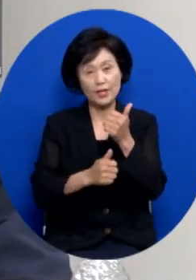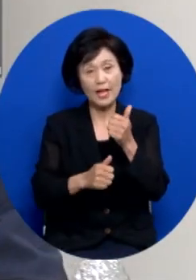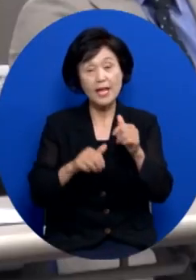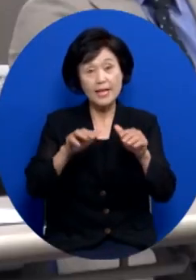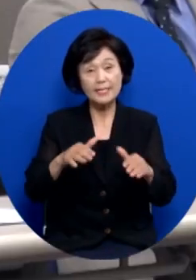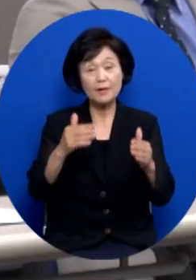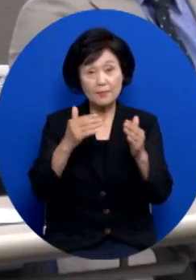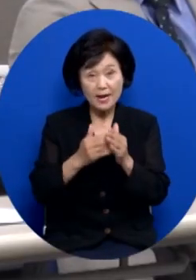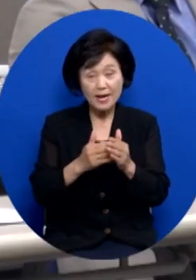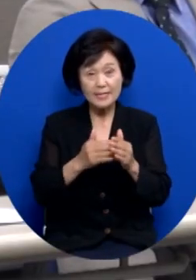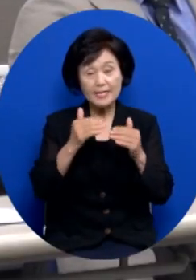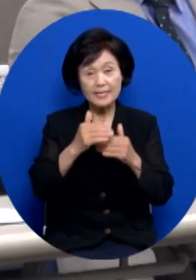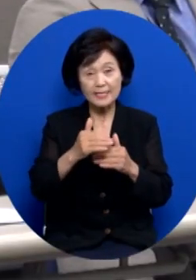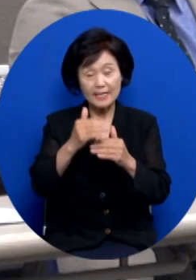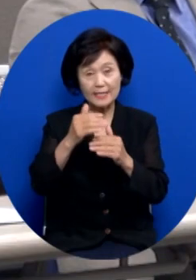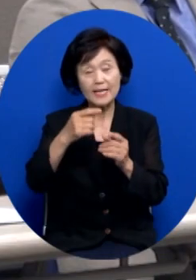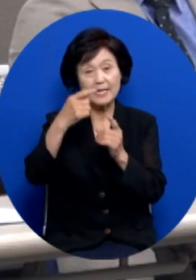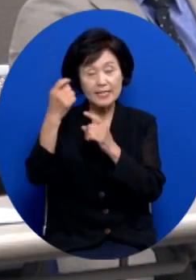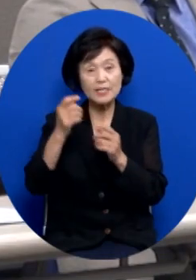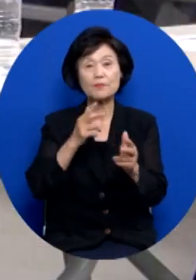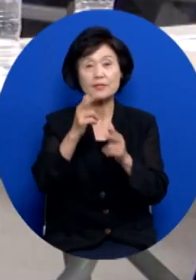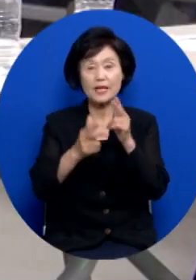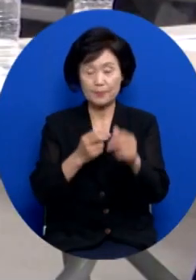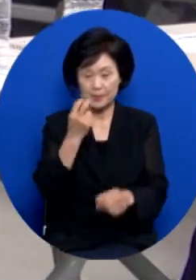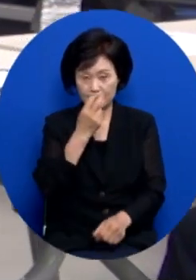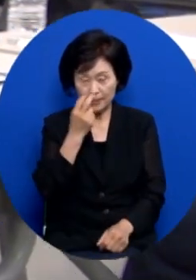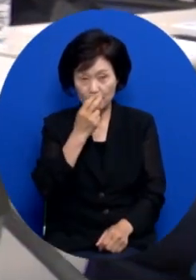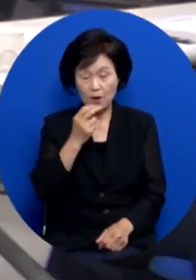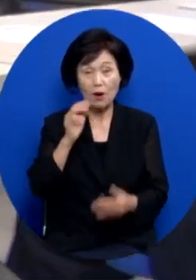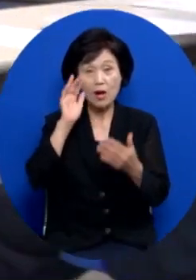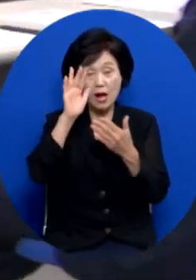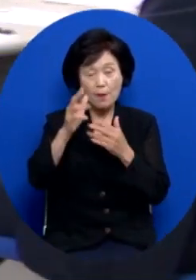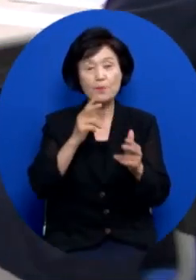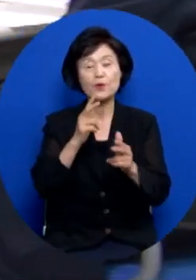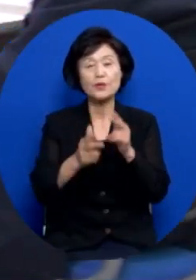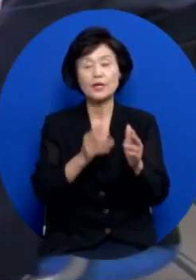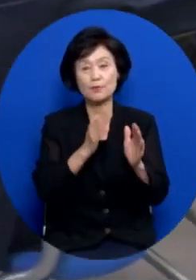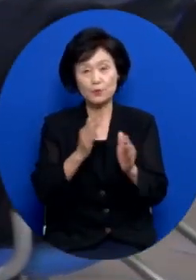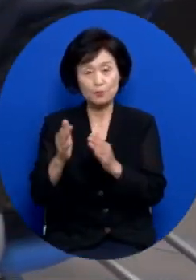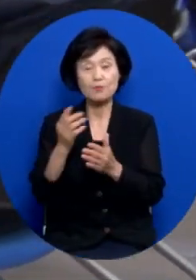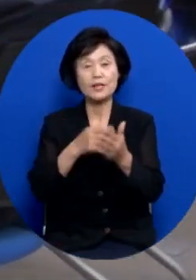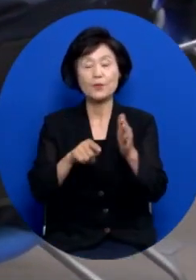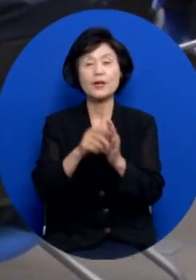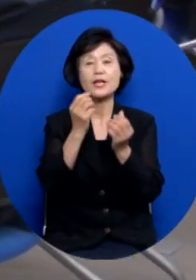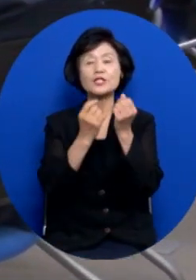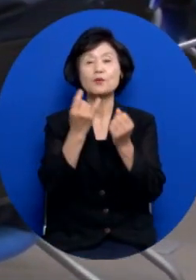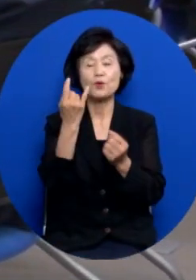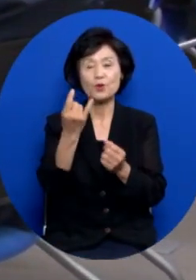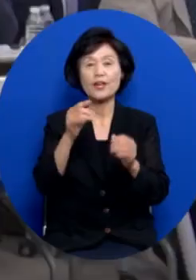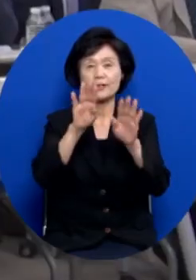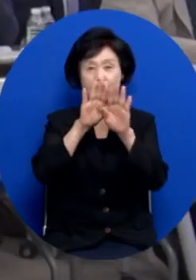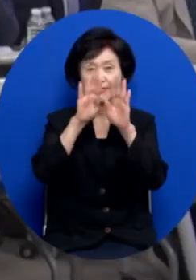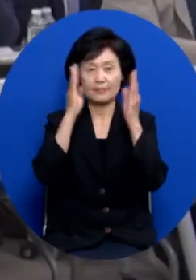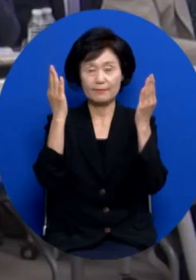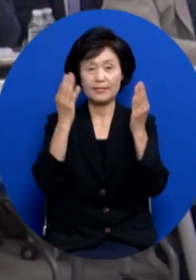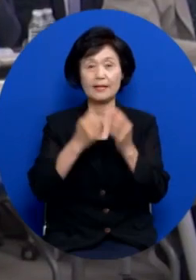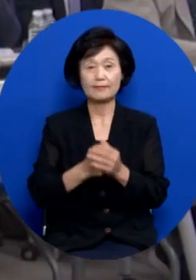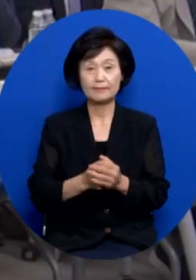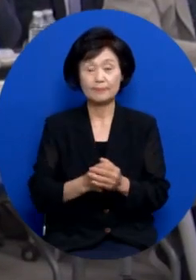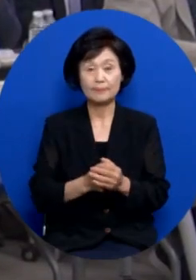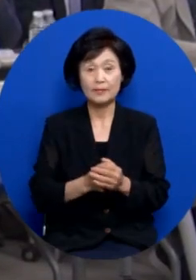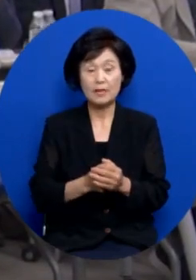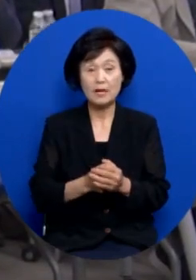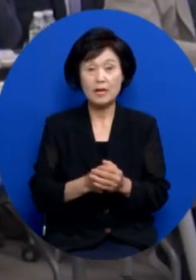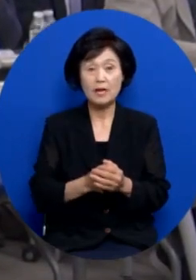현재까지 진행된 45주년 기념사업들을 점검하고 향후 사업들을 준비하기 위해 간담회 개최했습니다 간담회에는